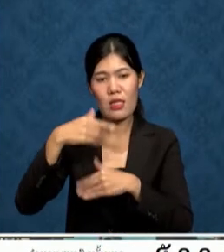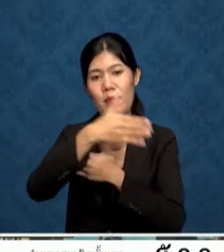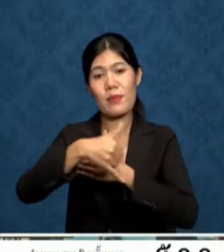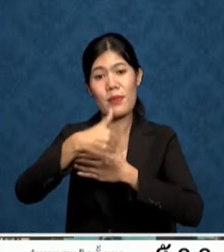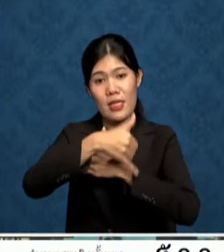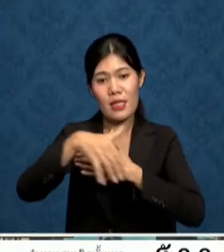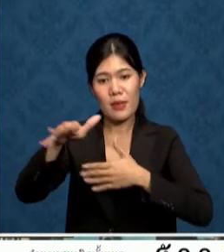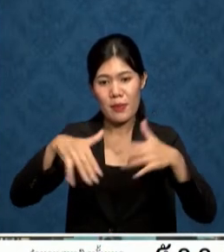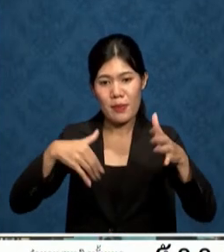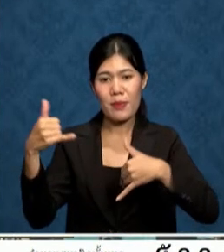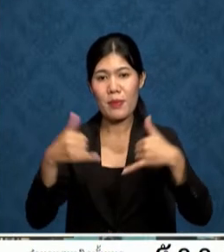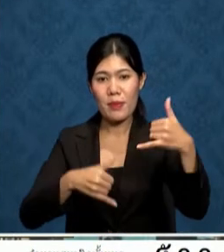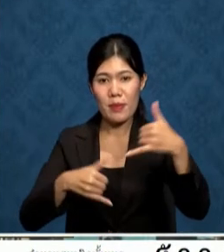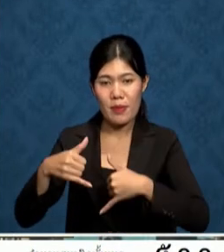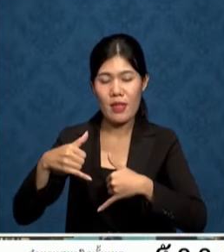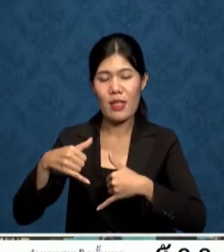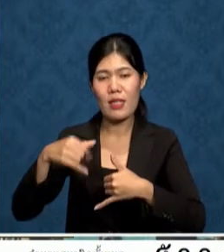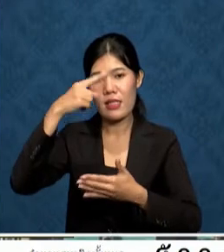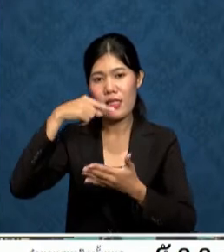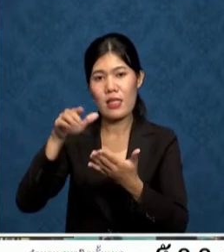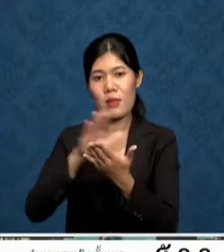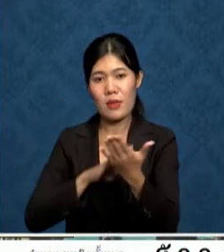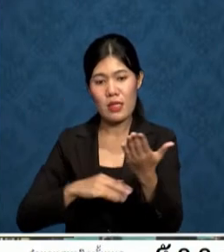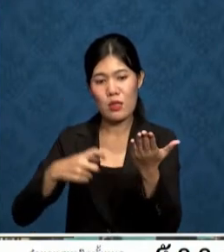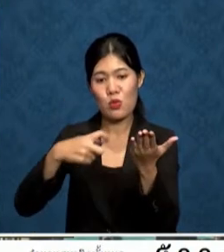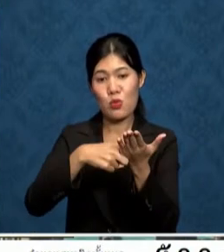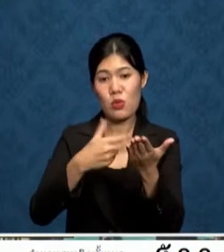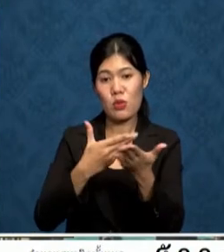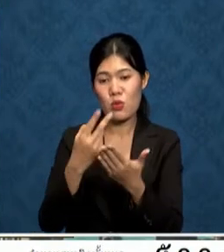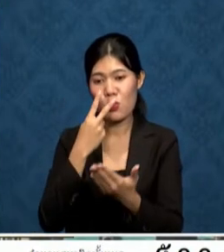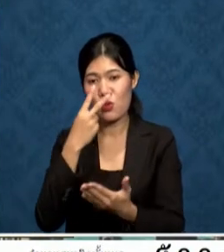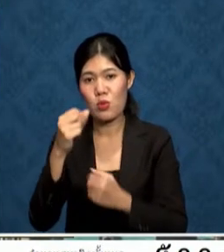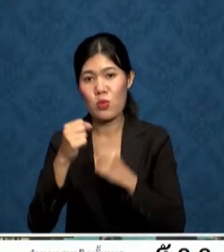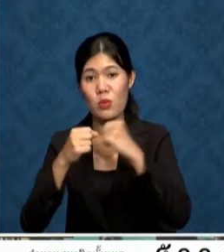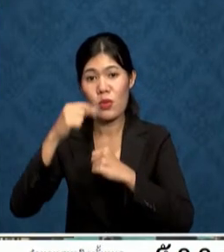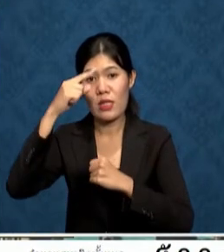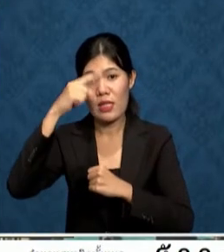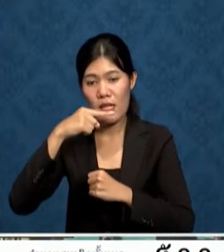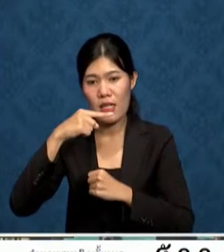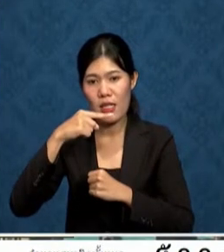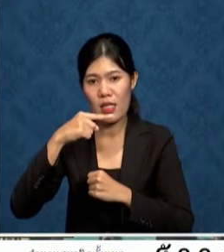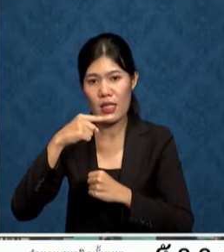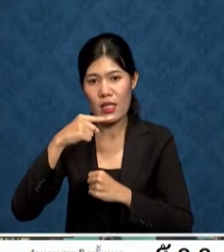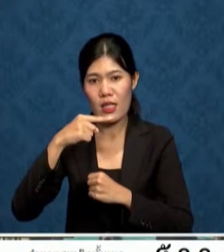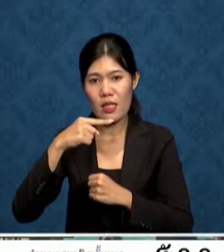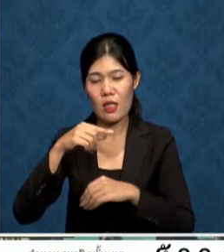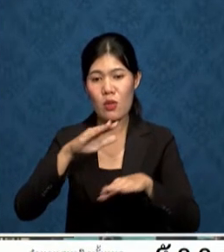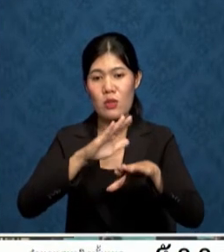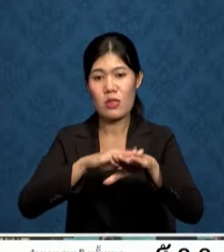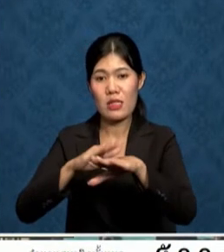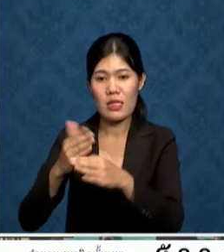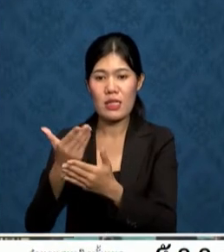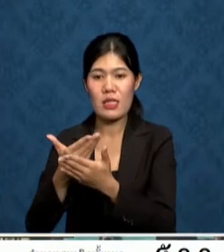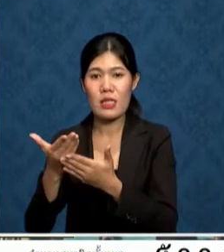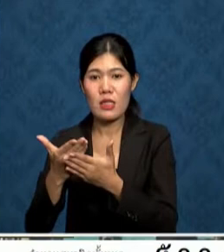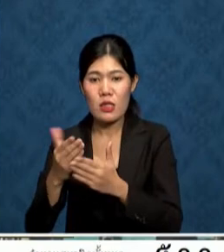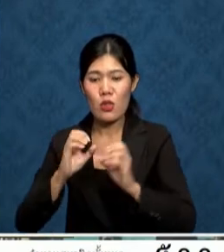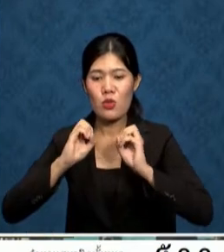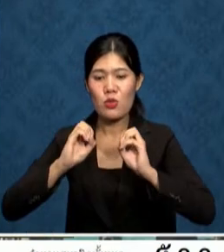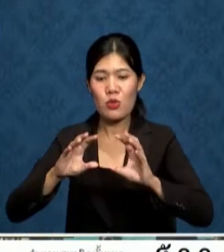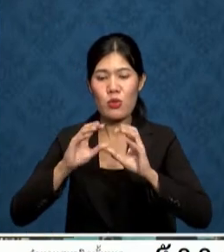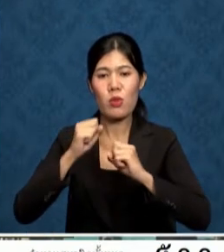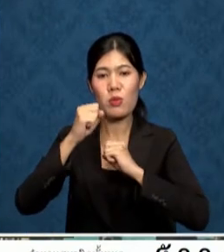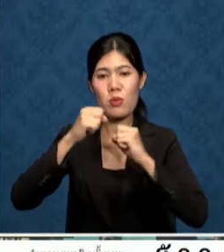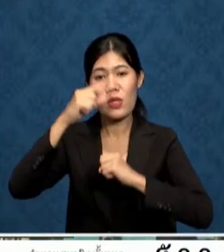ประเทศไทยซื้อตั๋วเข้าชมมวยไทยแล้วก็เชิญชวนชาวต่างชาติให้ซื้อคอร์สเรียนชกมวยไทยแล้วก็